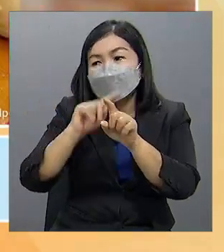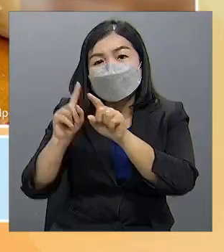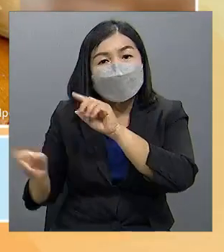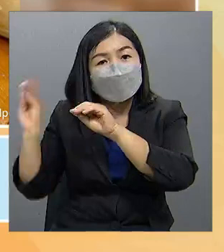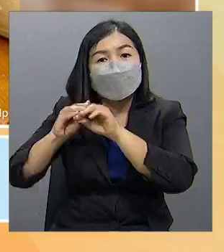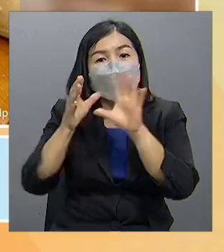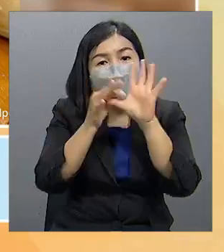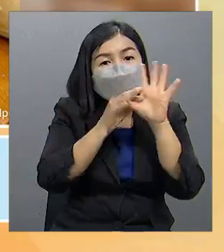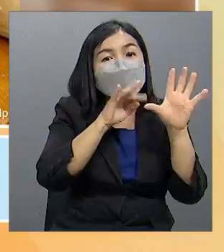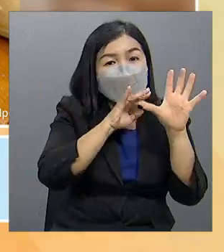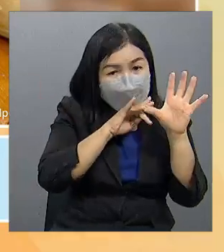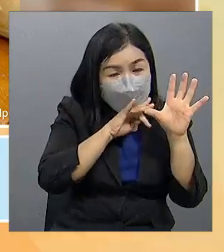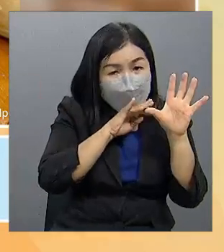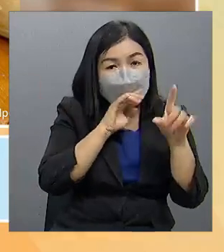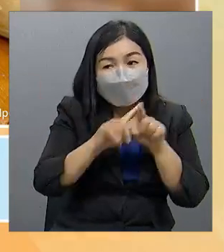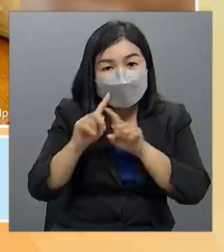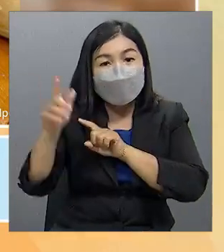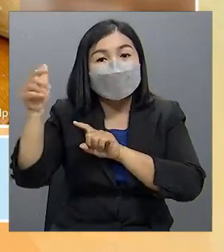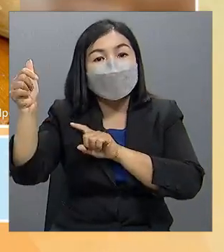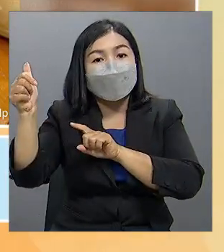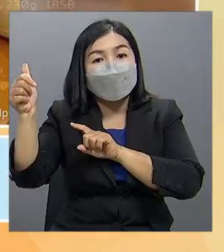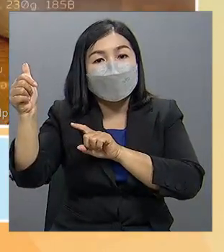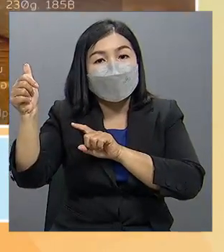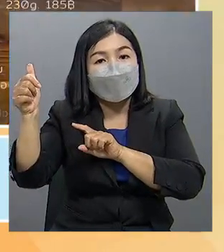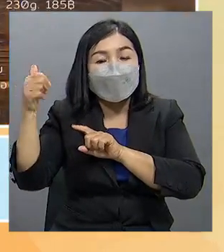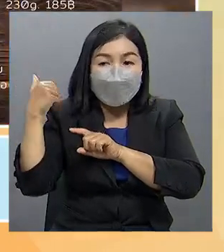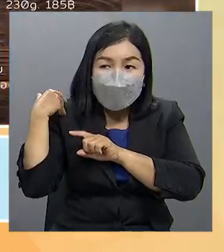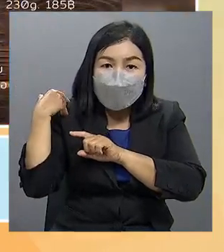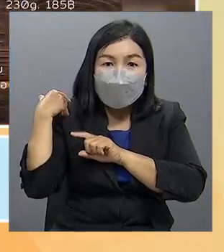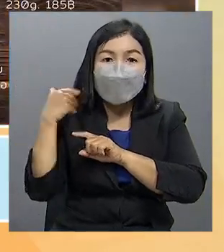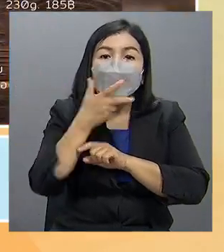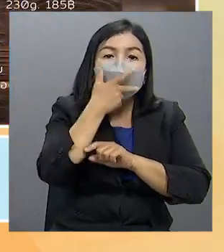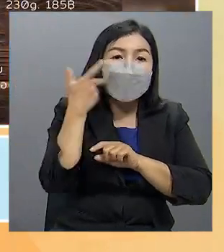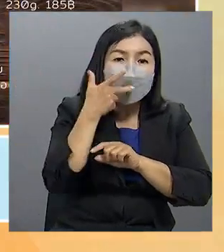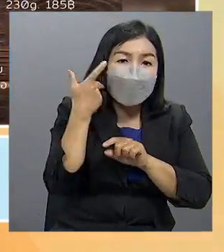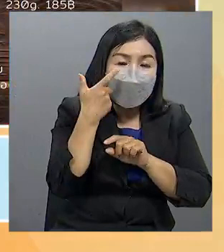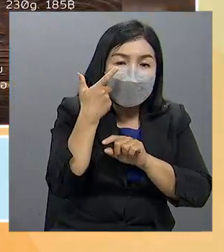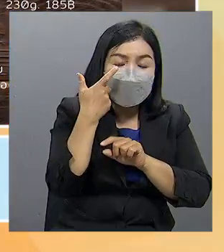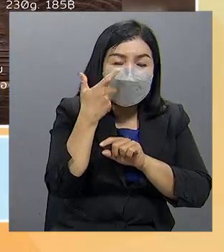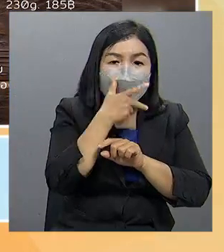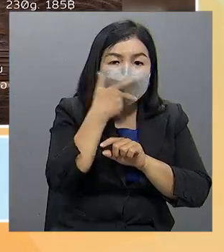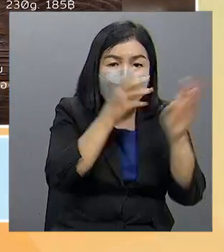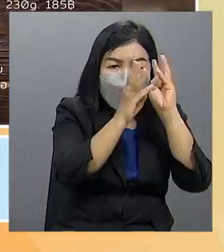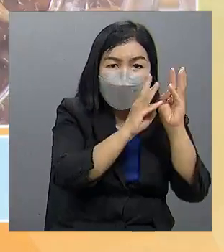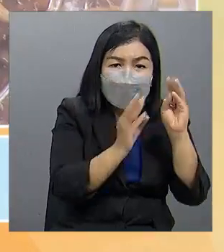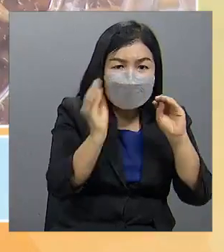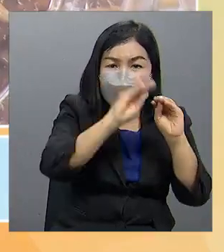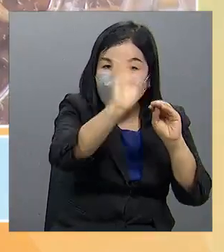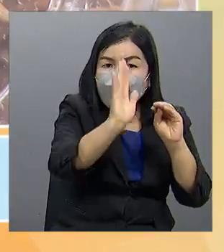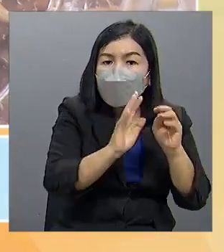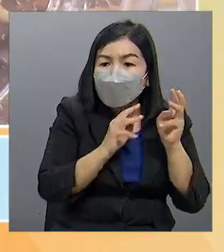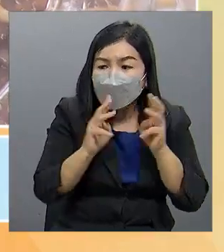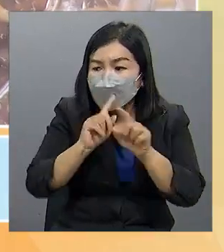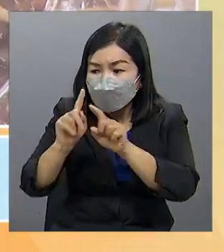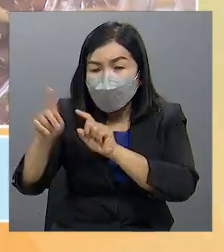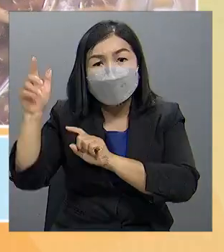ากับแบบพวกโปรตีนได้อะไรอย่างเงี้ยแล้วก็ลดน้ำตาลลดความหวานอะไร นี่ไงเริ่มต้นจากเมนูโปรด